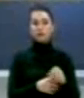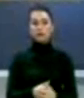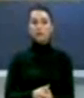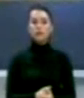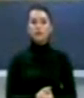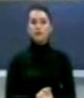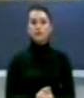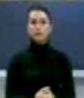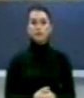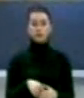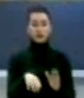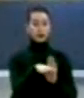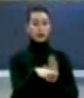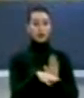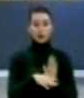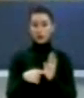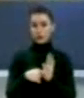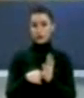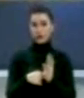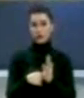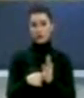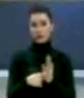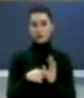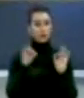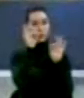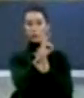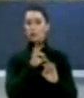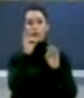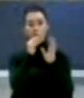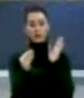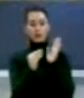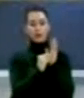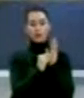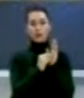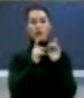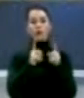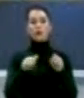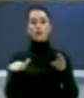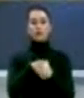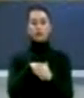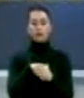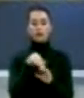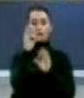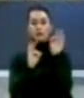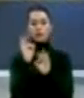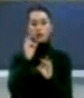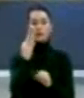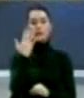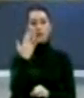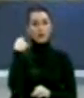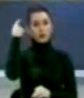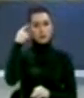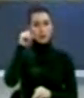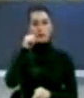Në asnjë ligj në këtë shtet nuk shkruan përkatësia etnike në punësim të institucioneve publike. Në